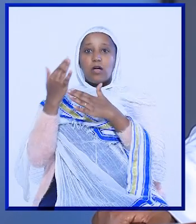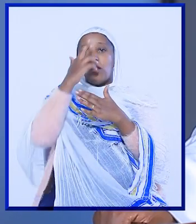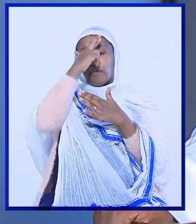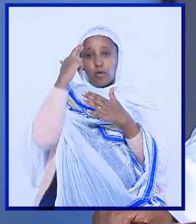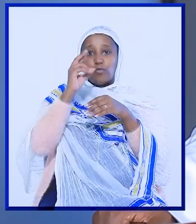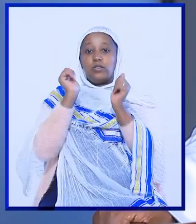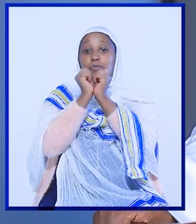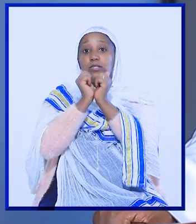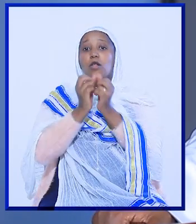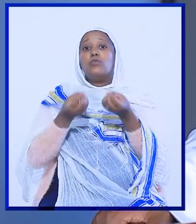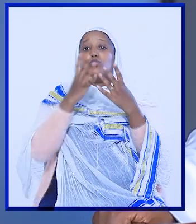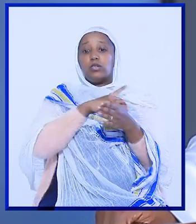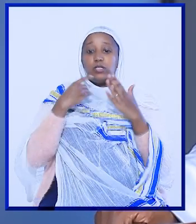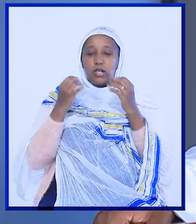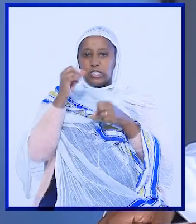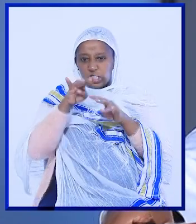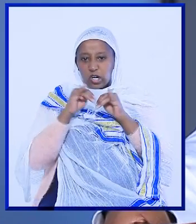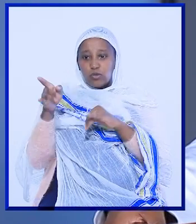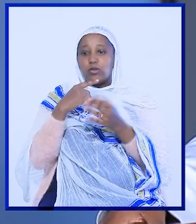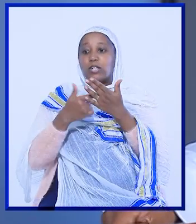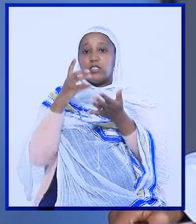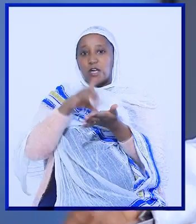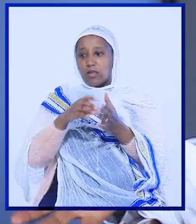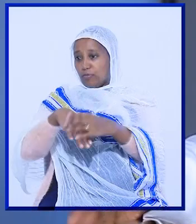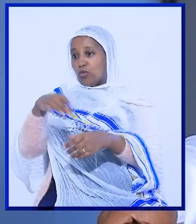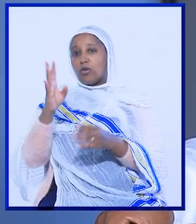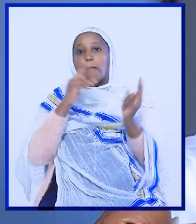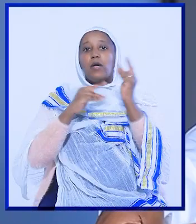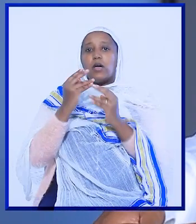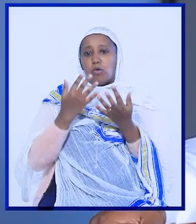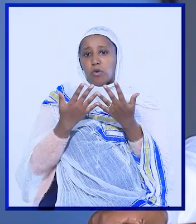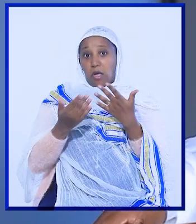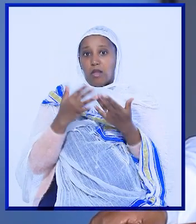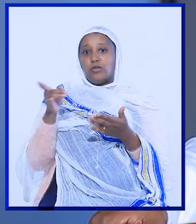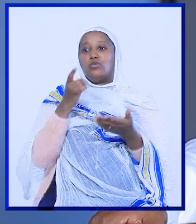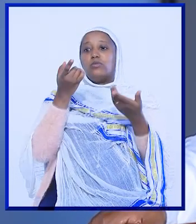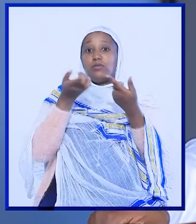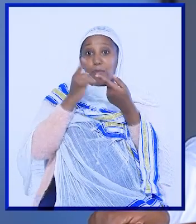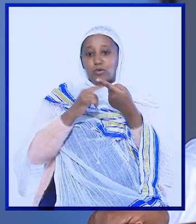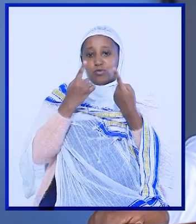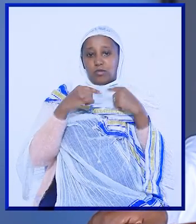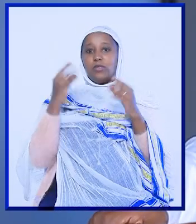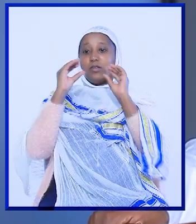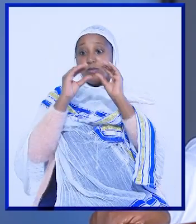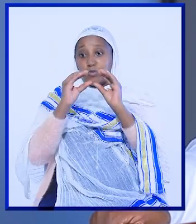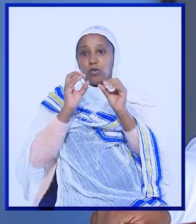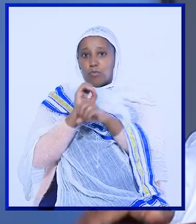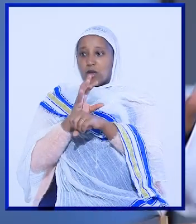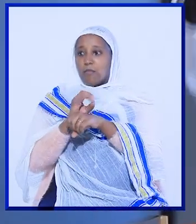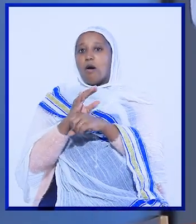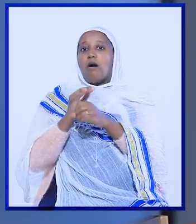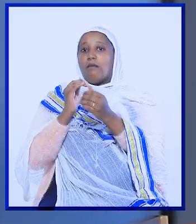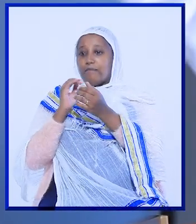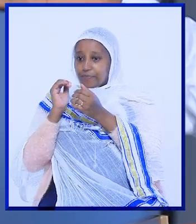እንደተቀላና በሮም እስር ቤት ሳለ ብዙ ክርስቲያኖች ላይ ስለጨከኑባቸው ከዚህ ከተማ ገለል እንዲልና መከራው ቀለል ሲል ተመልሶ መጥቶ እንዲያስተምራቸው